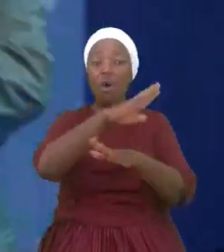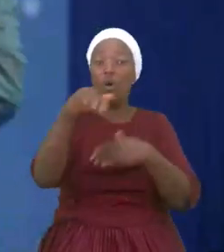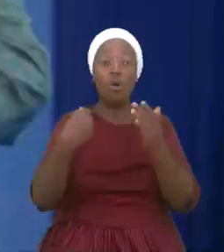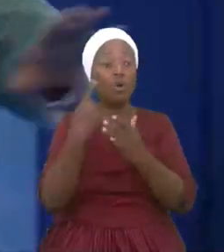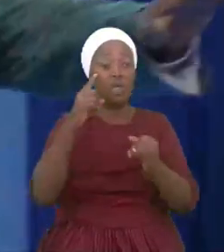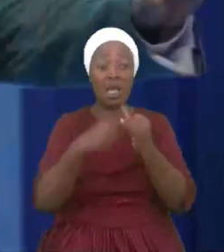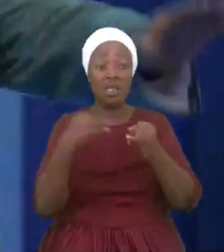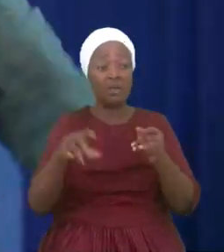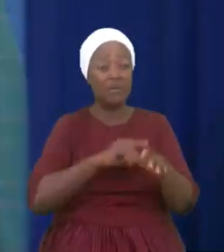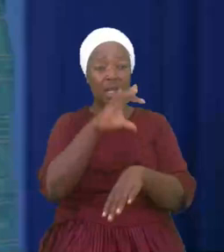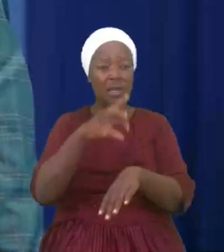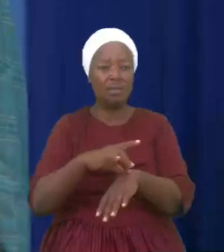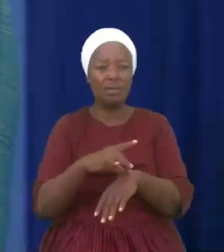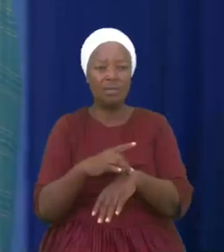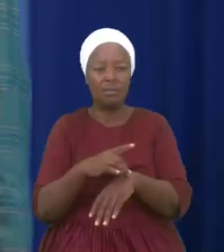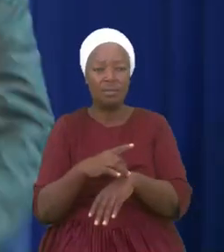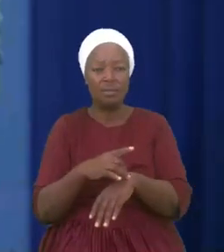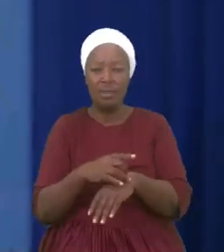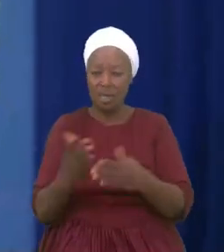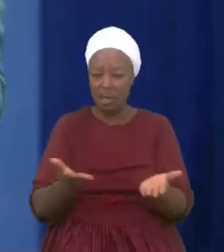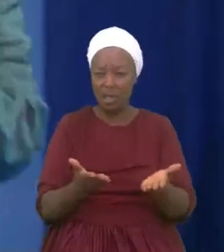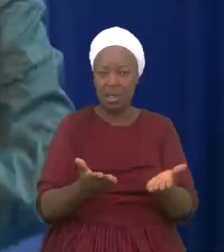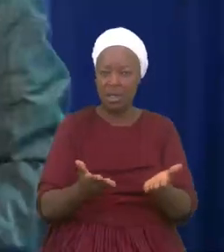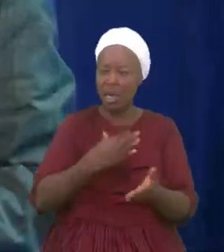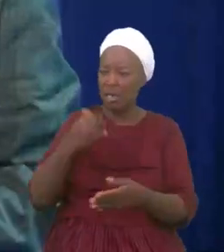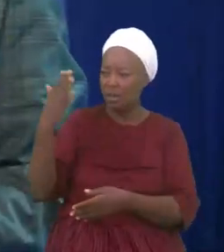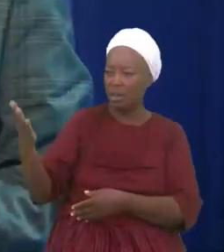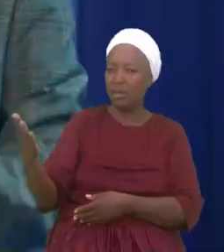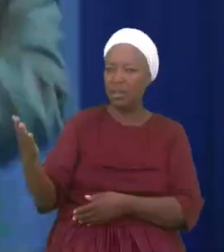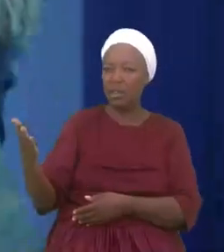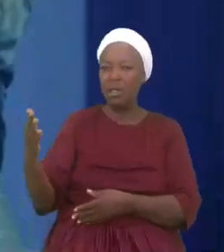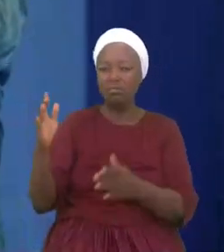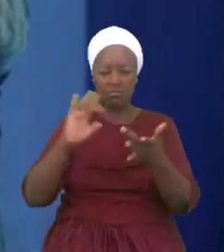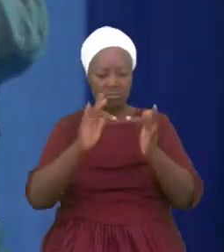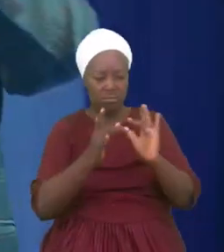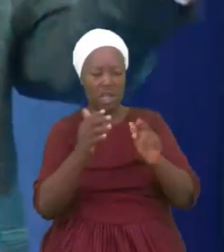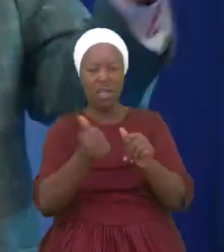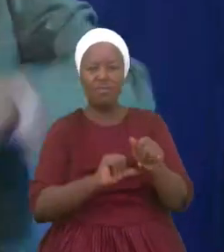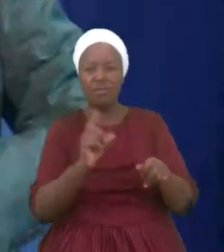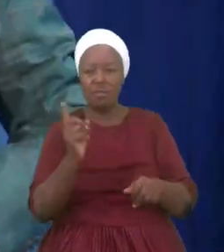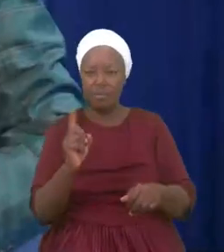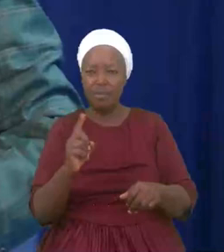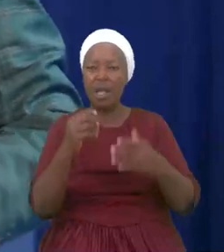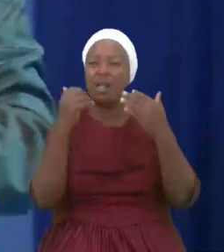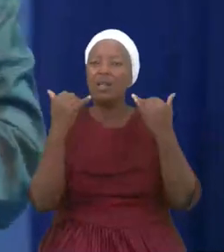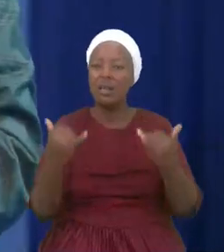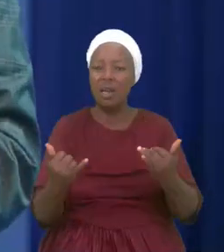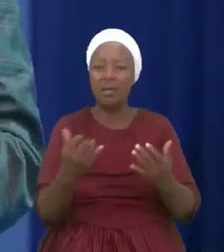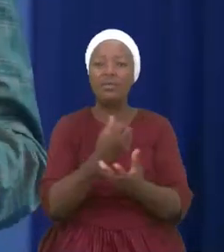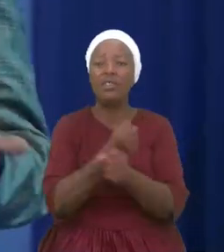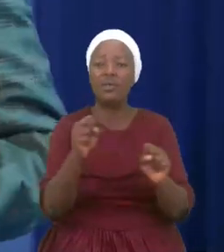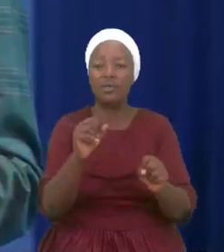éternelle maintenant elle dit tourner vos vers moi et vous serez sauvé vous tout ce qui est aux activités de la terre